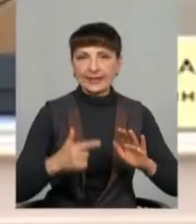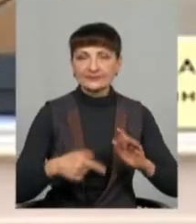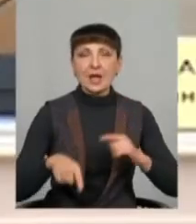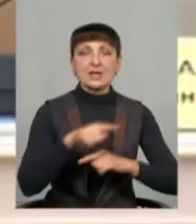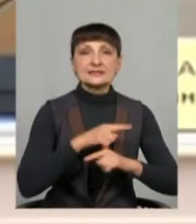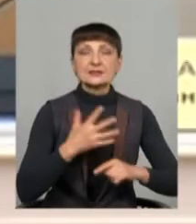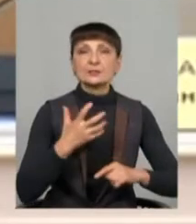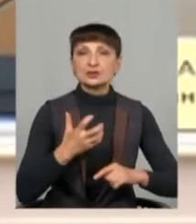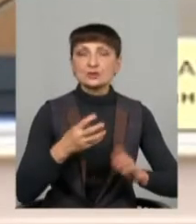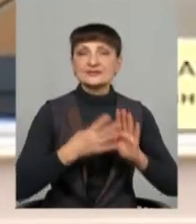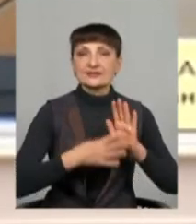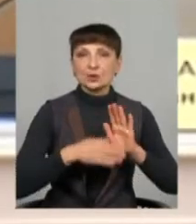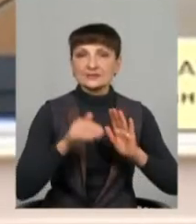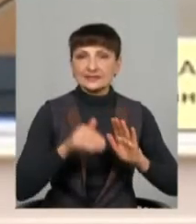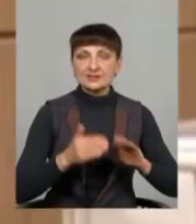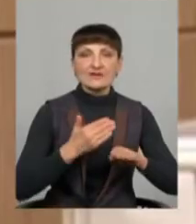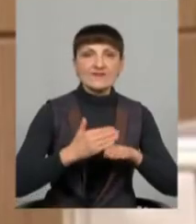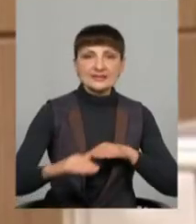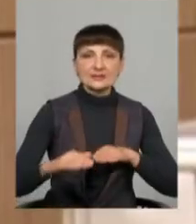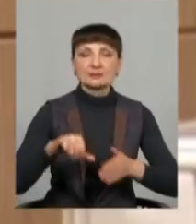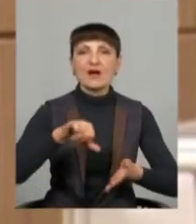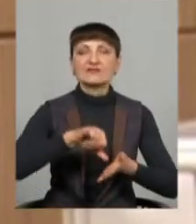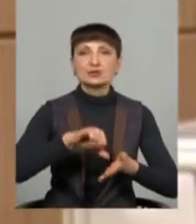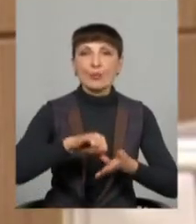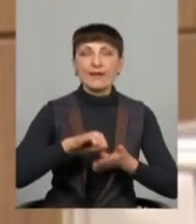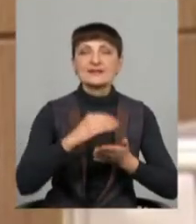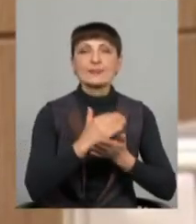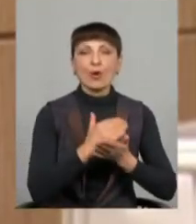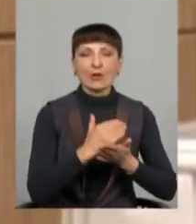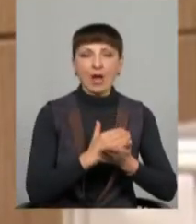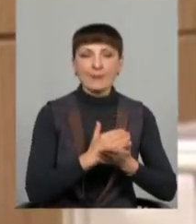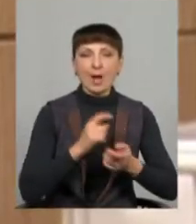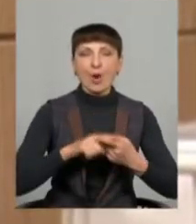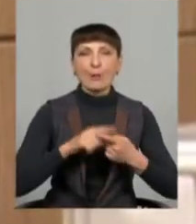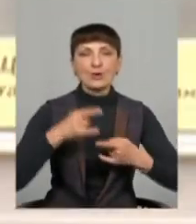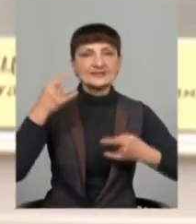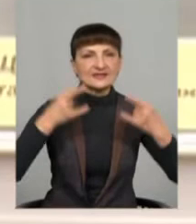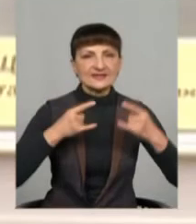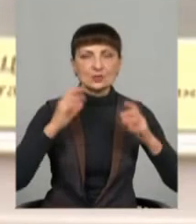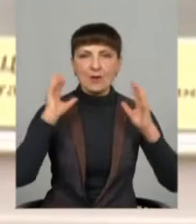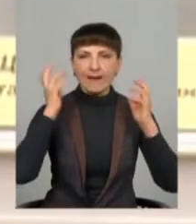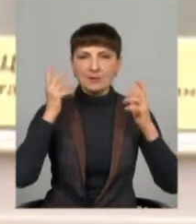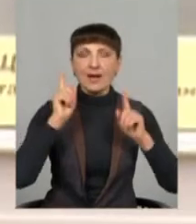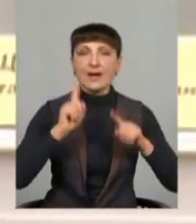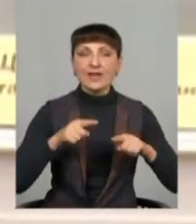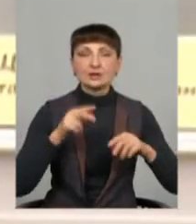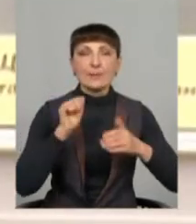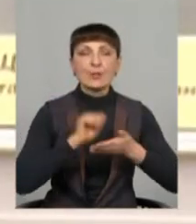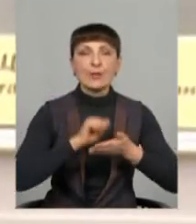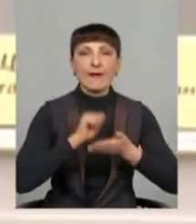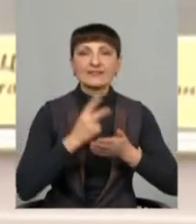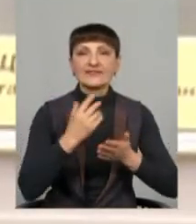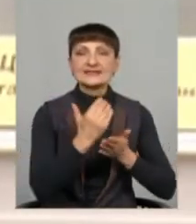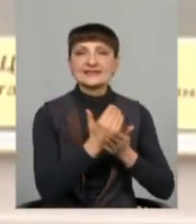них 590 тысяч выделят на выступления с программами по телевидению и радио, а также на публикацию 2 статей